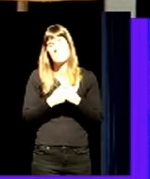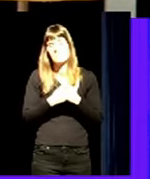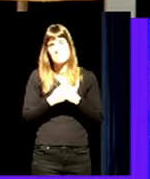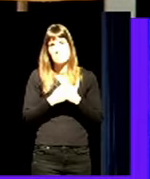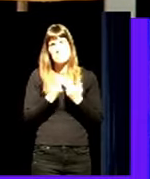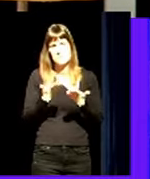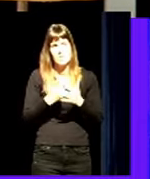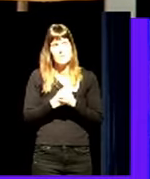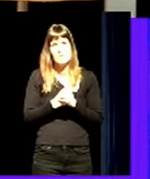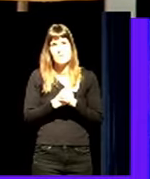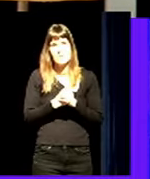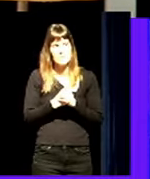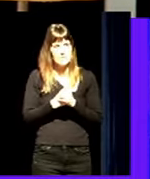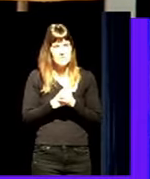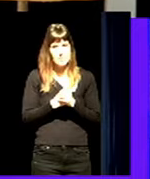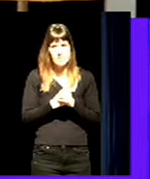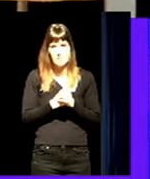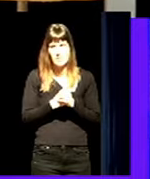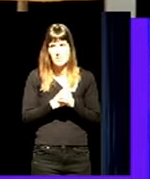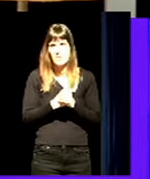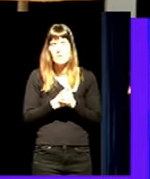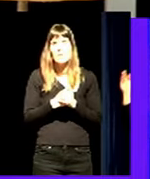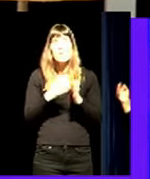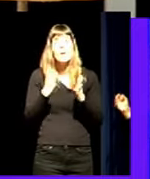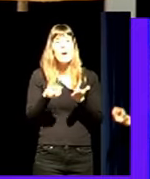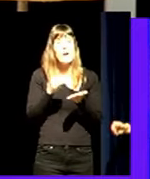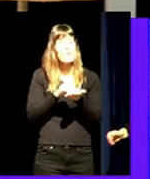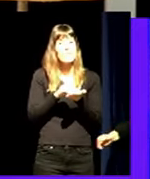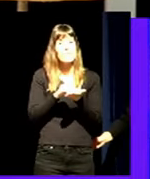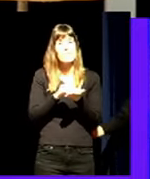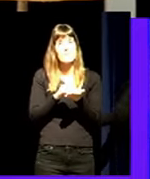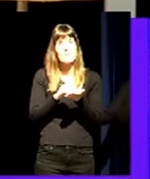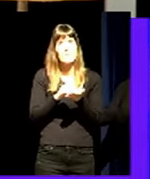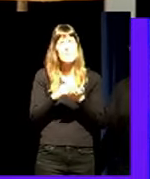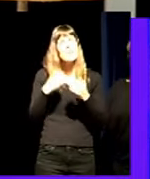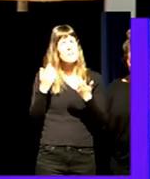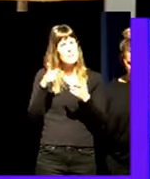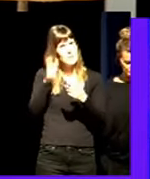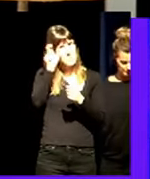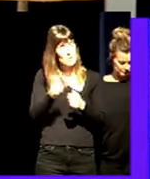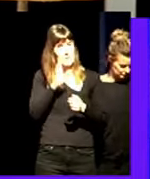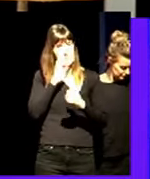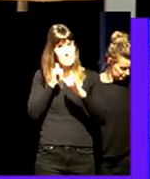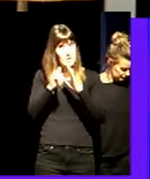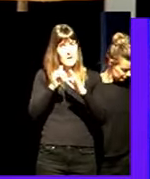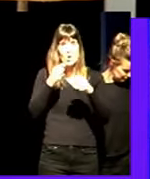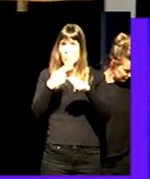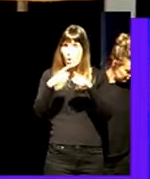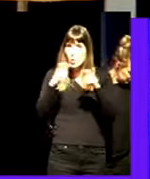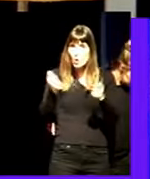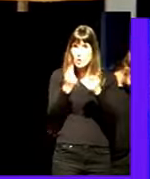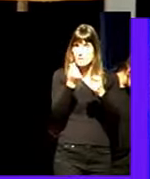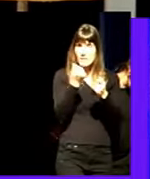Bale? Baina modu berdinean hori ezagun duen bitartean, ez da, promozionatzen ditu, hainbat produktu,